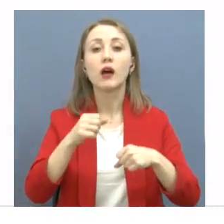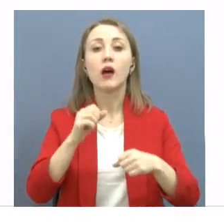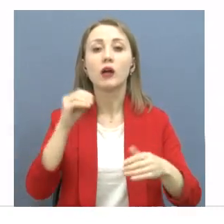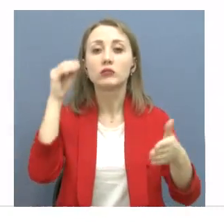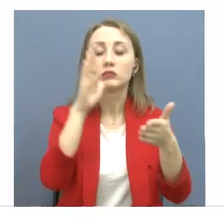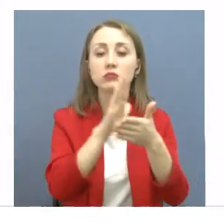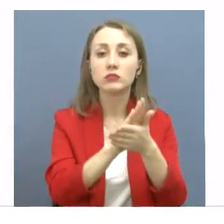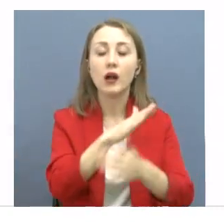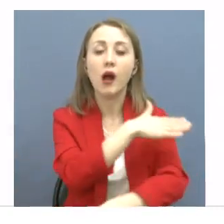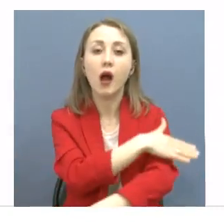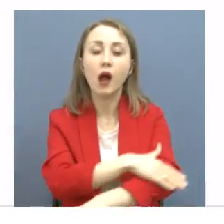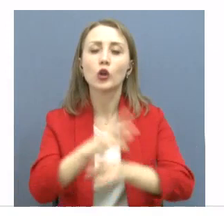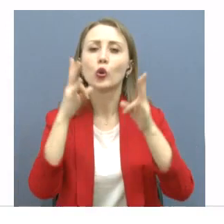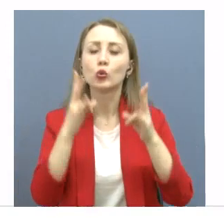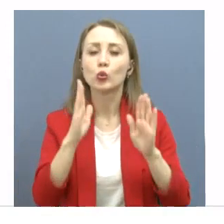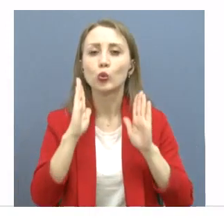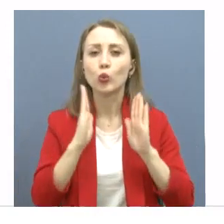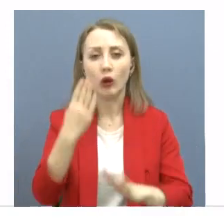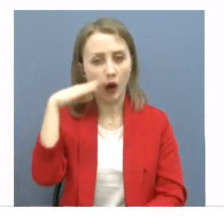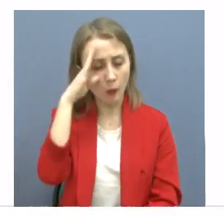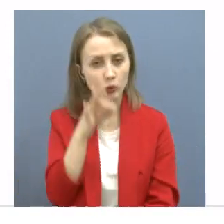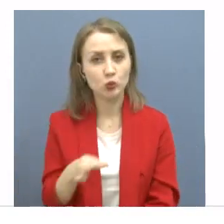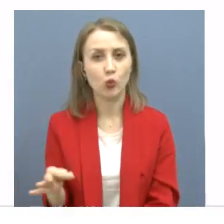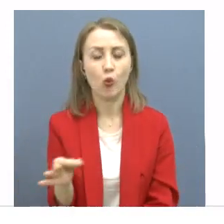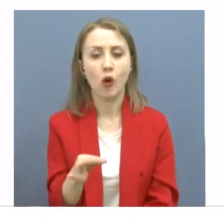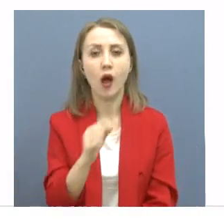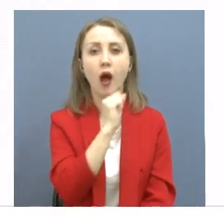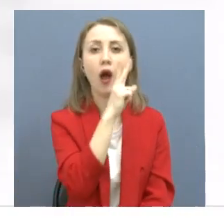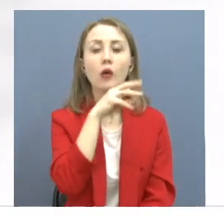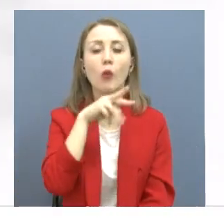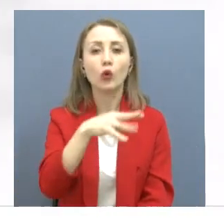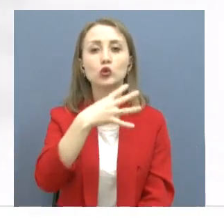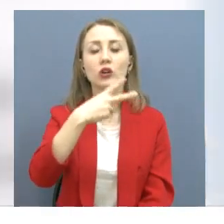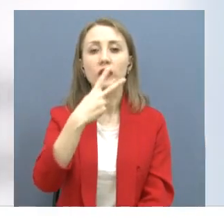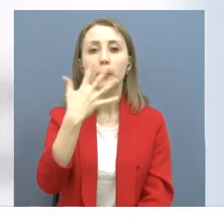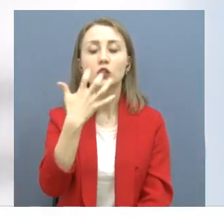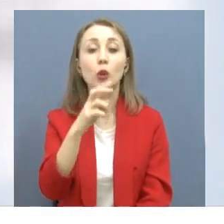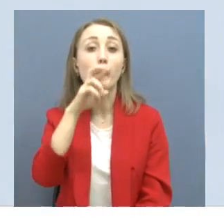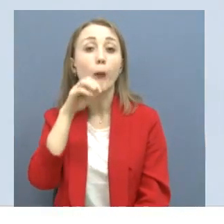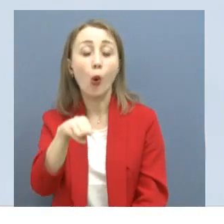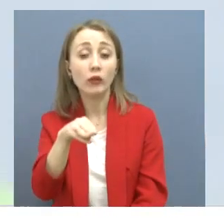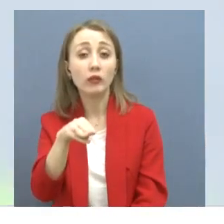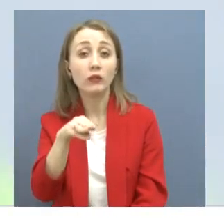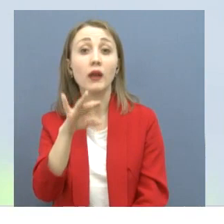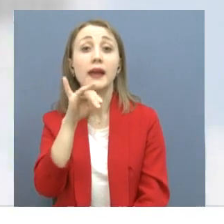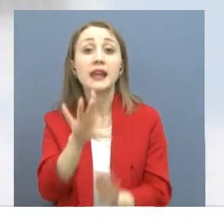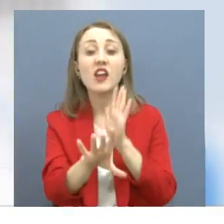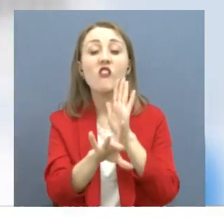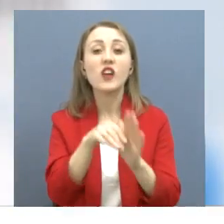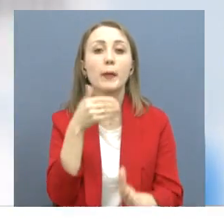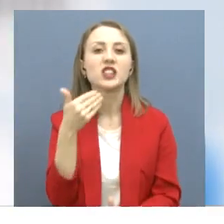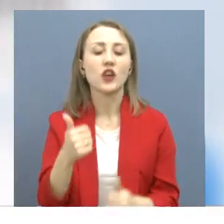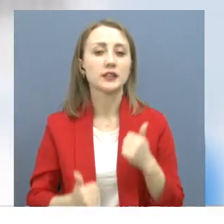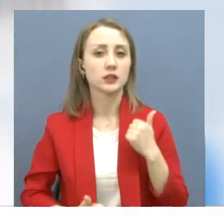ввести адрес, предназначенный именно для жителей Акмолинской области. Это Акмол 42500-бот. Далее запустить бот и выбрать ваш